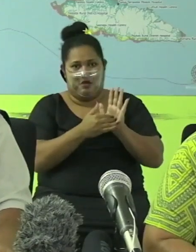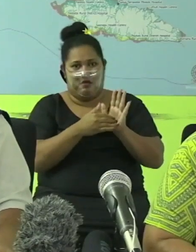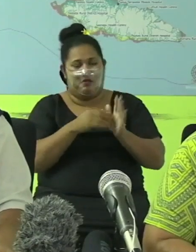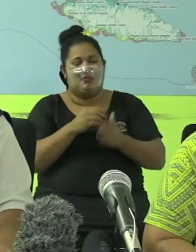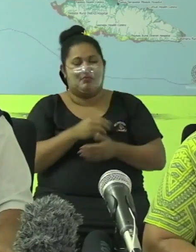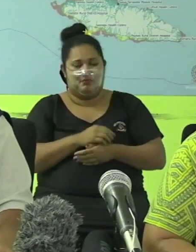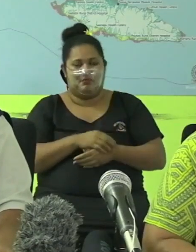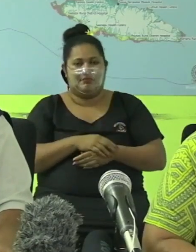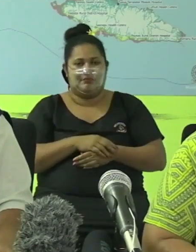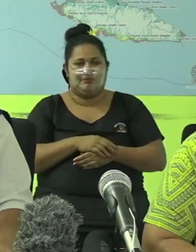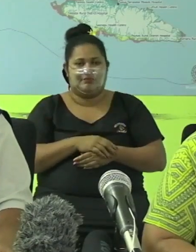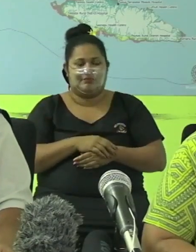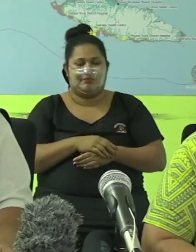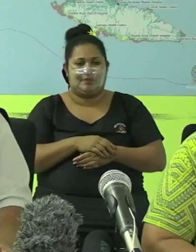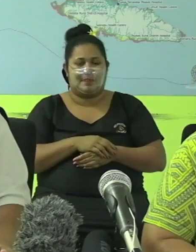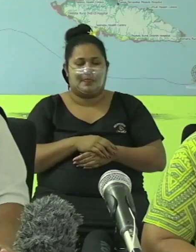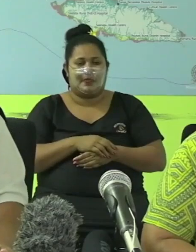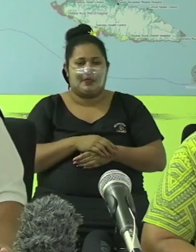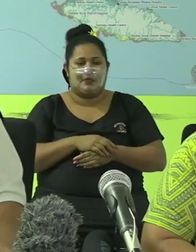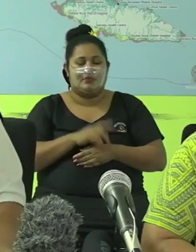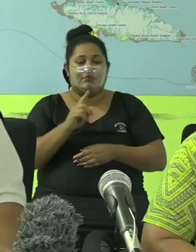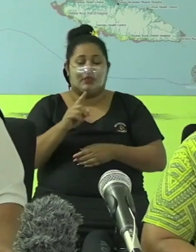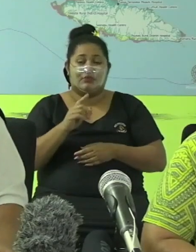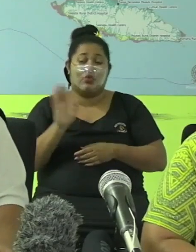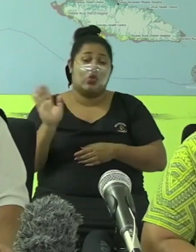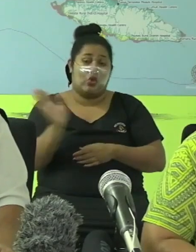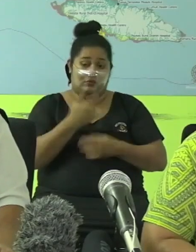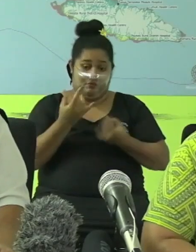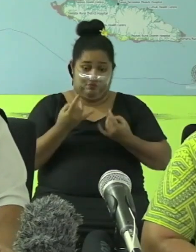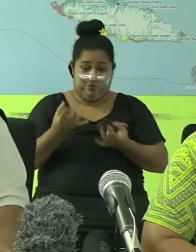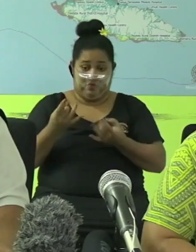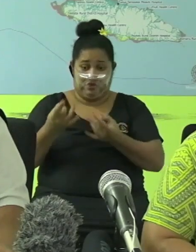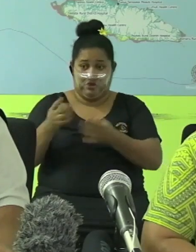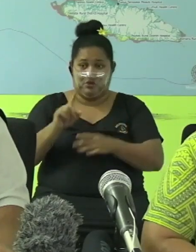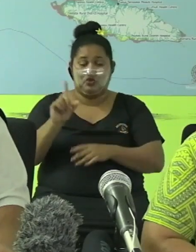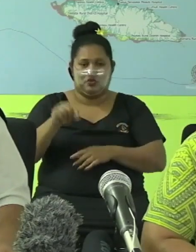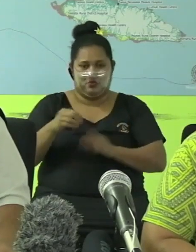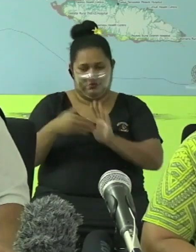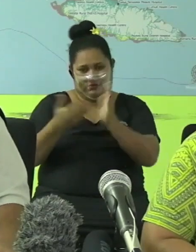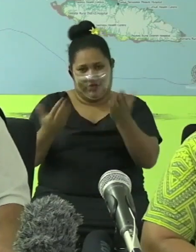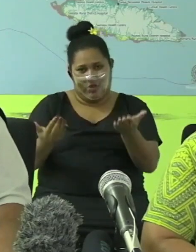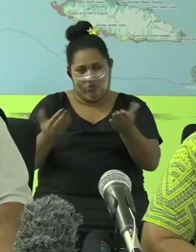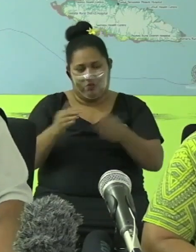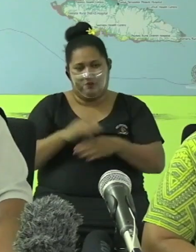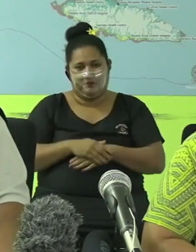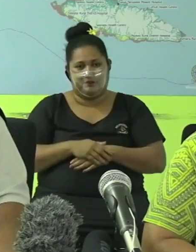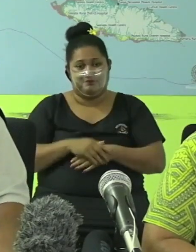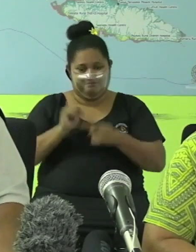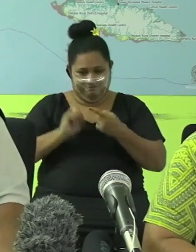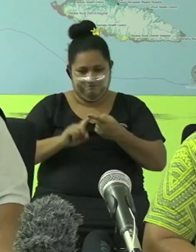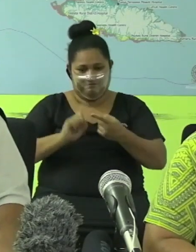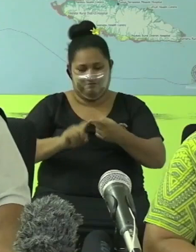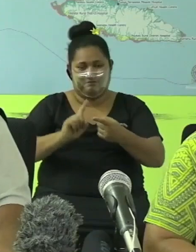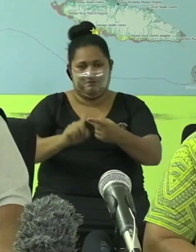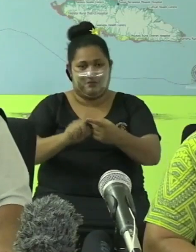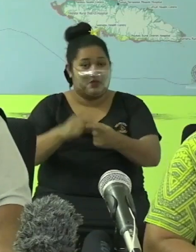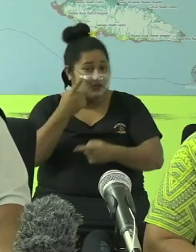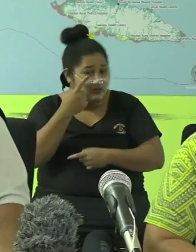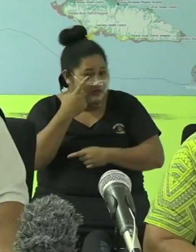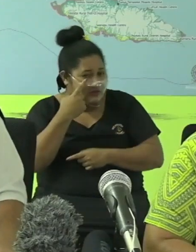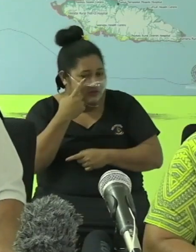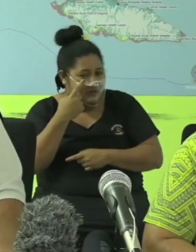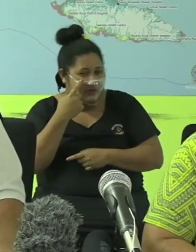Zealand ia o le tapenanga atona le whatino nei e whasolo uma pe wa i tua